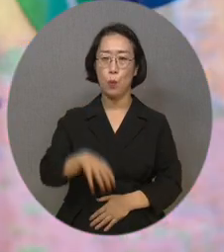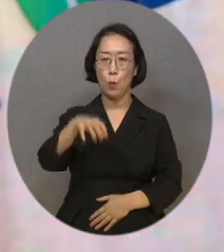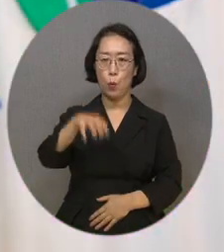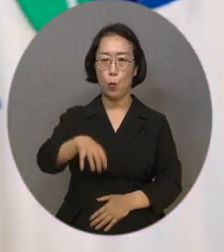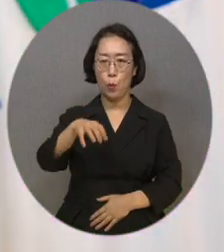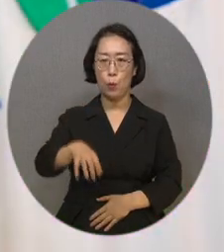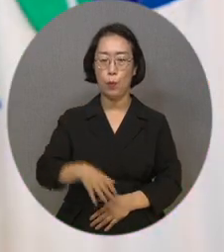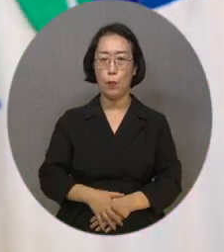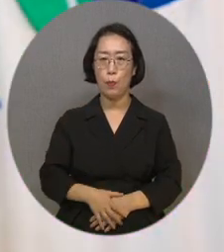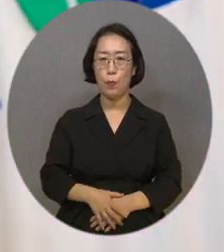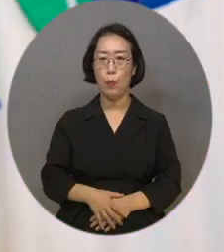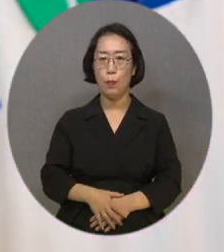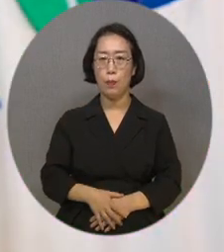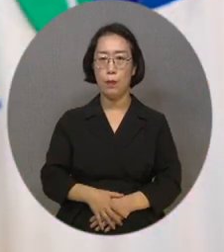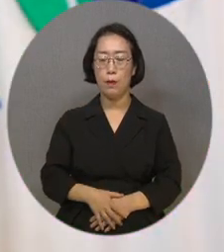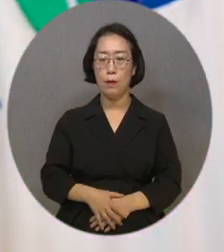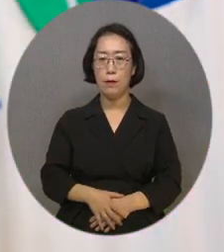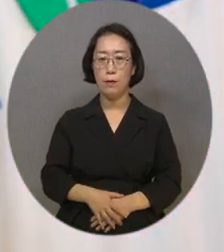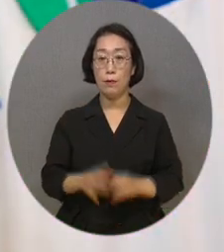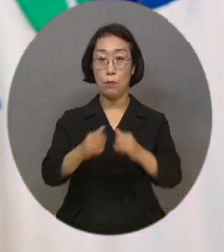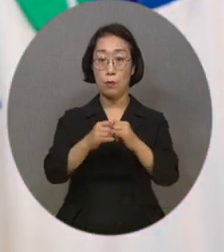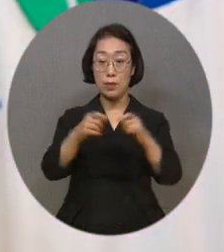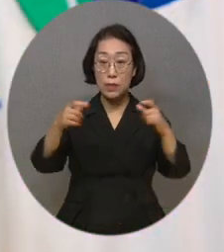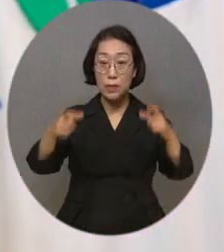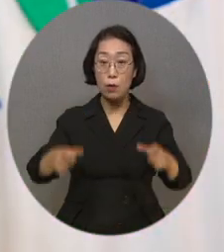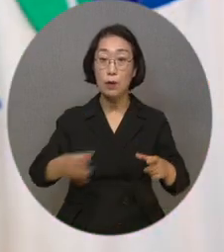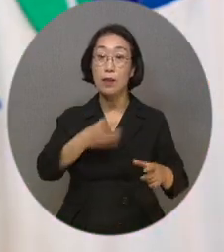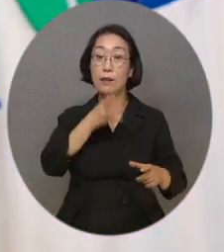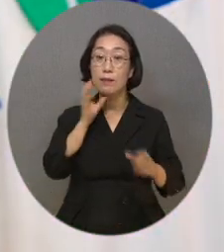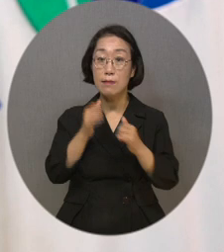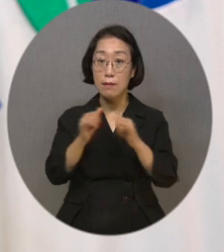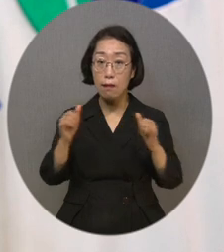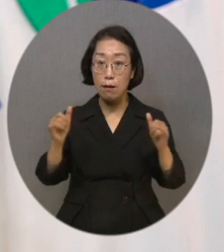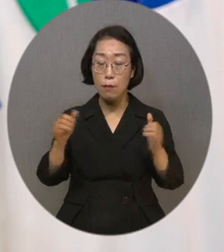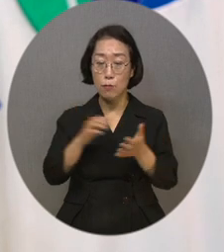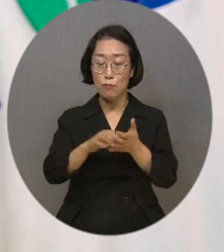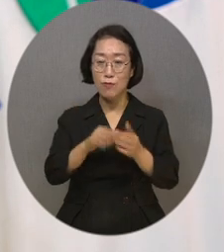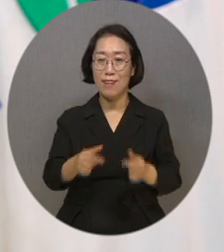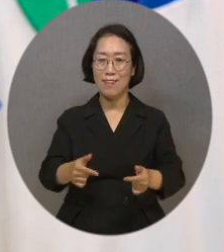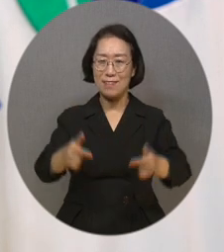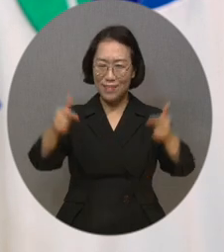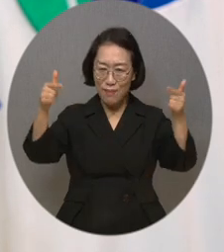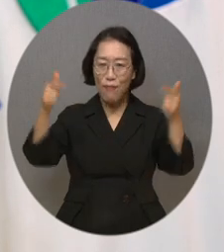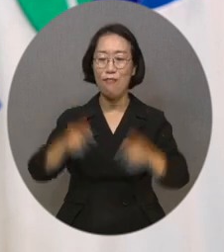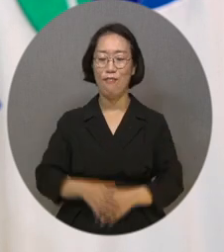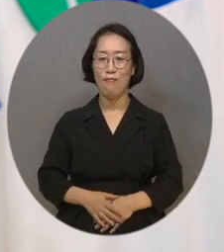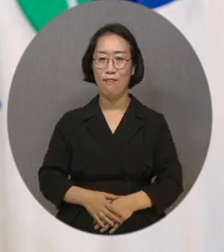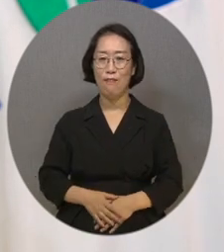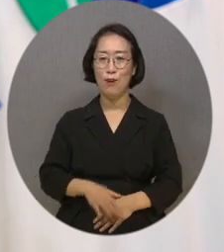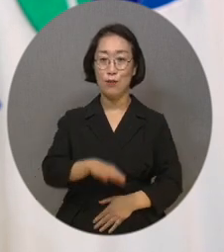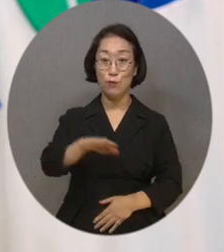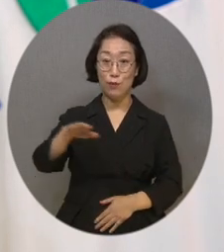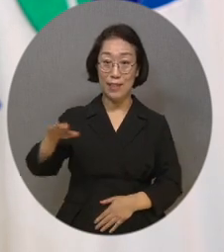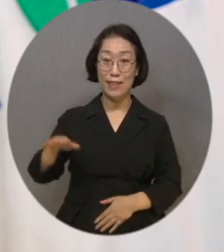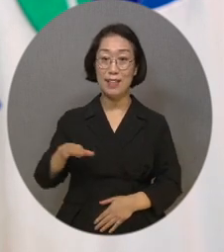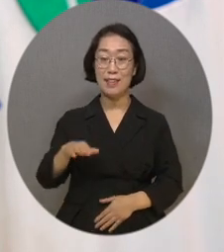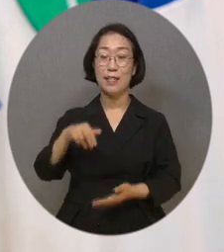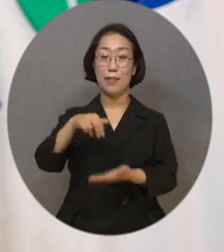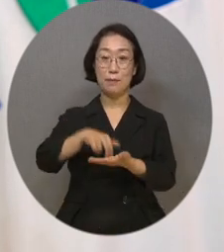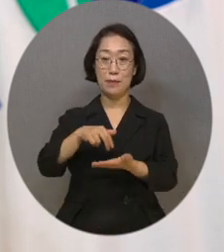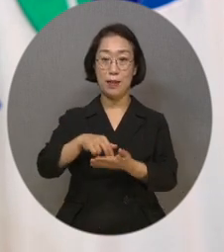이제 고령화를 속도가 굉장히 빠르다는 말씀을 드릴 수가 있겠습니다. 저희가 한편으로는